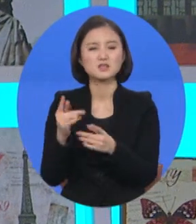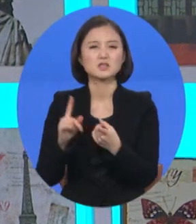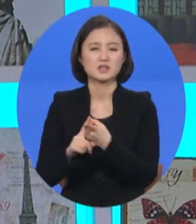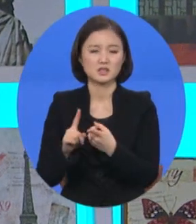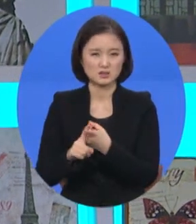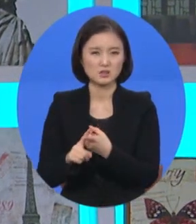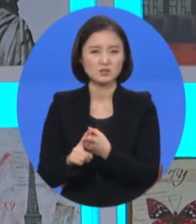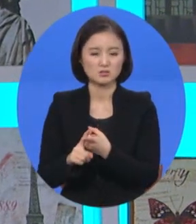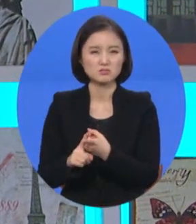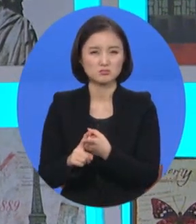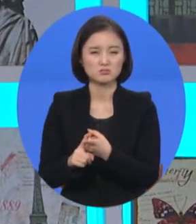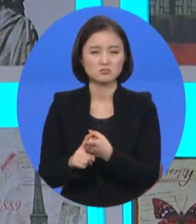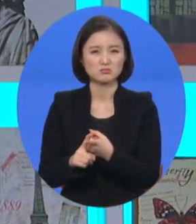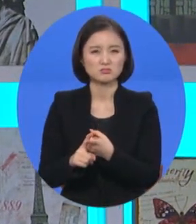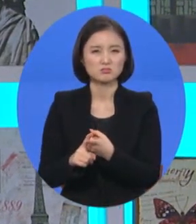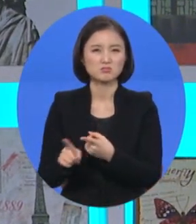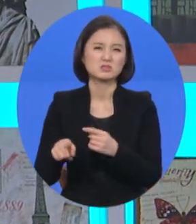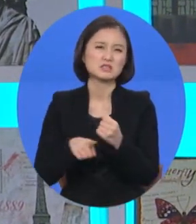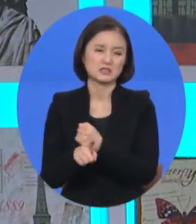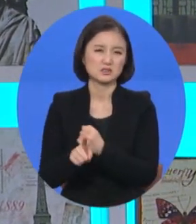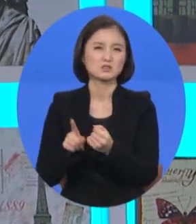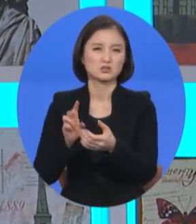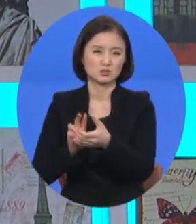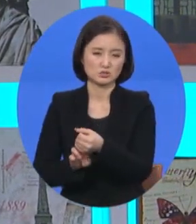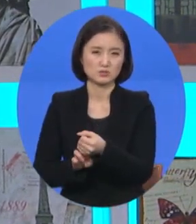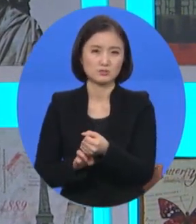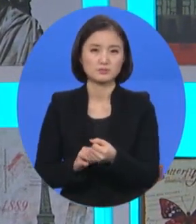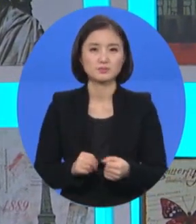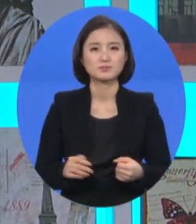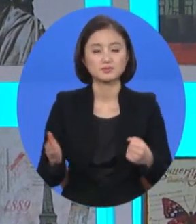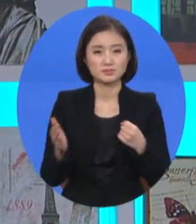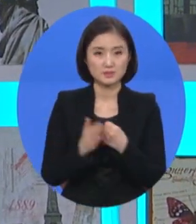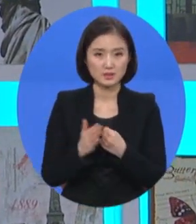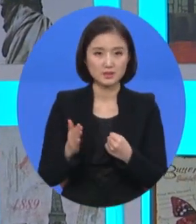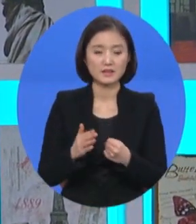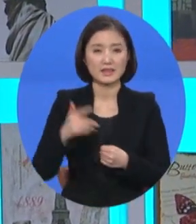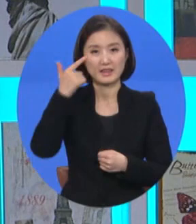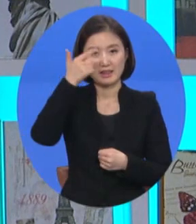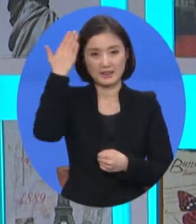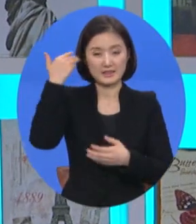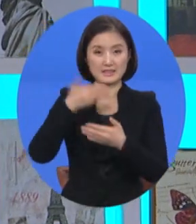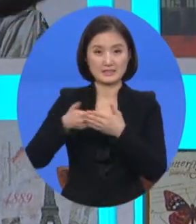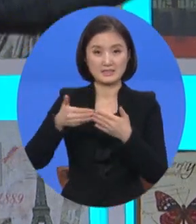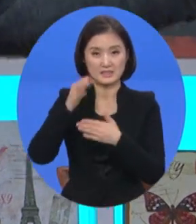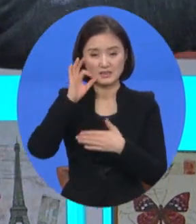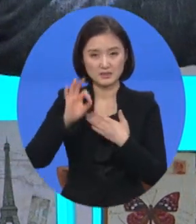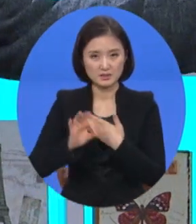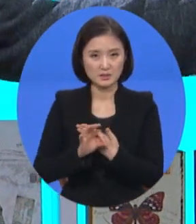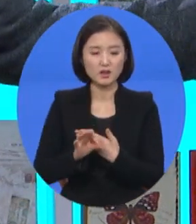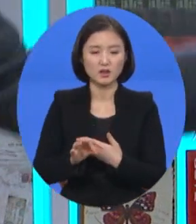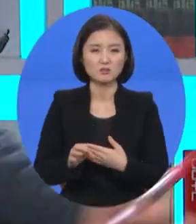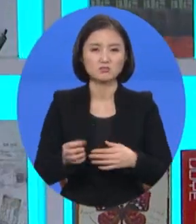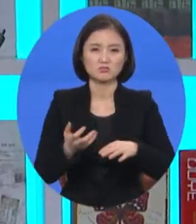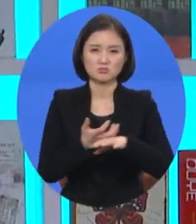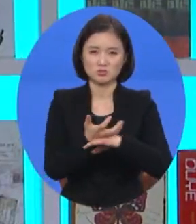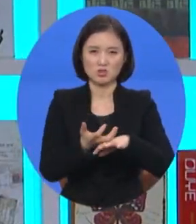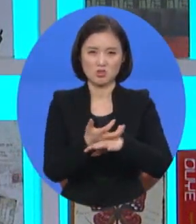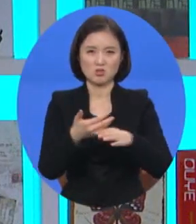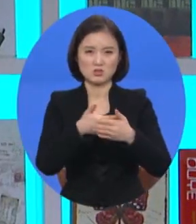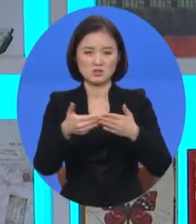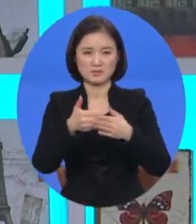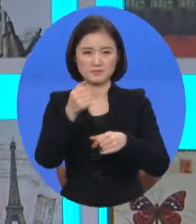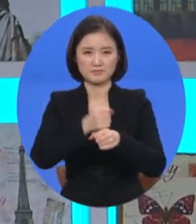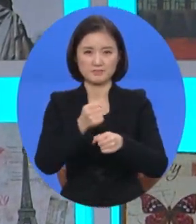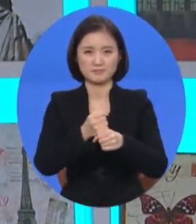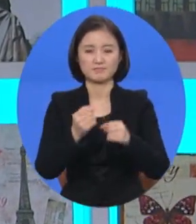우리 민화의 도표 0 껍질이나 아 포라 이 껍질을 그래서 병풍 을 만들어 놓고 이렇게 집안의